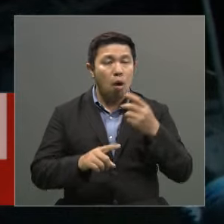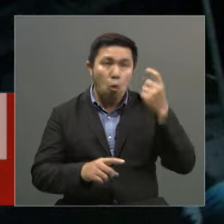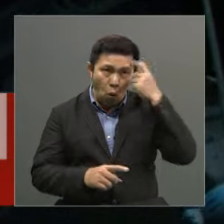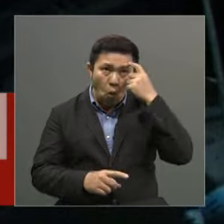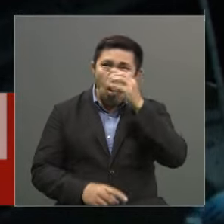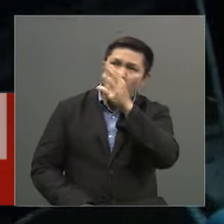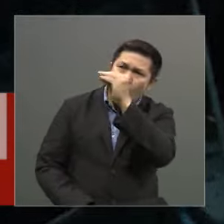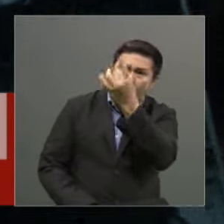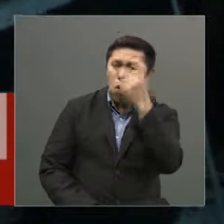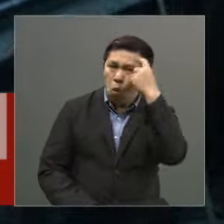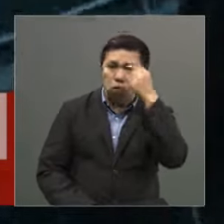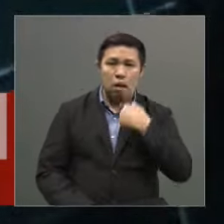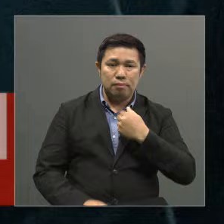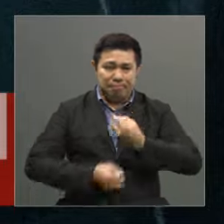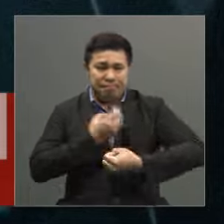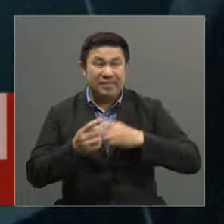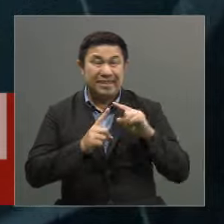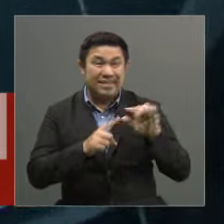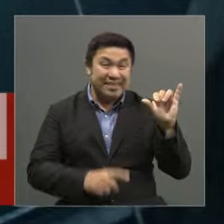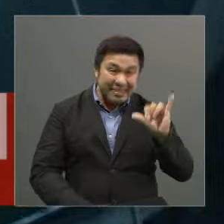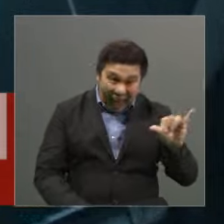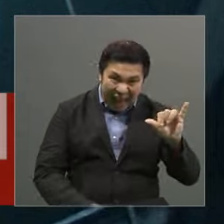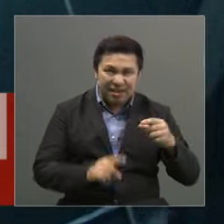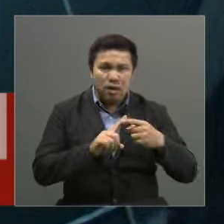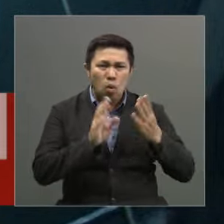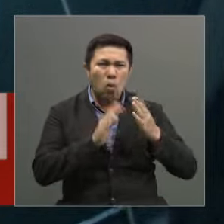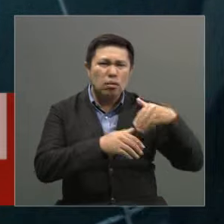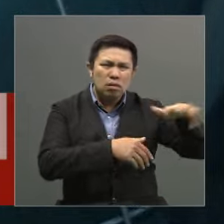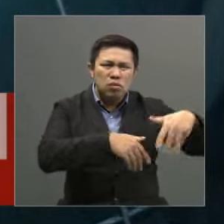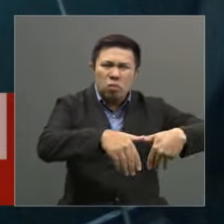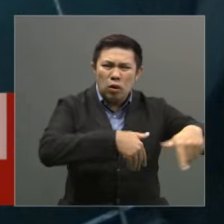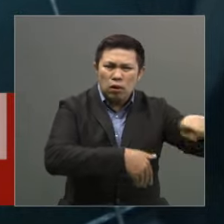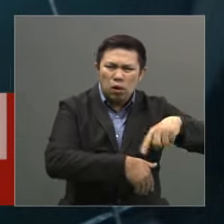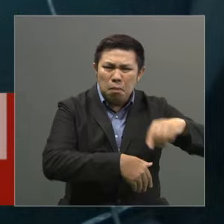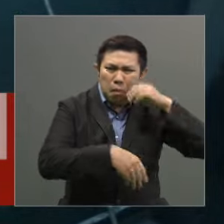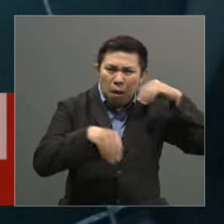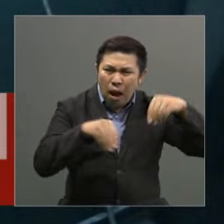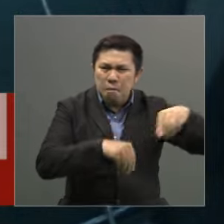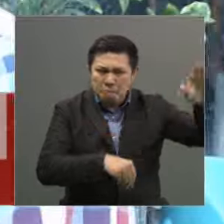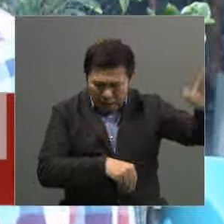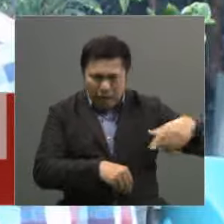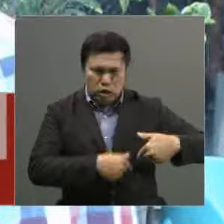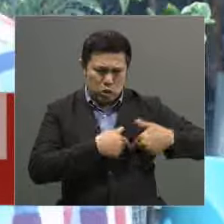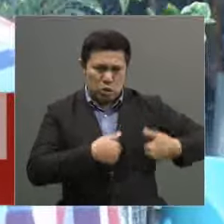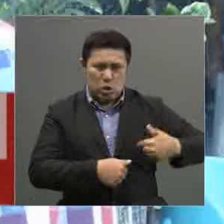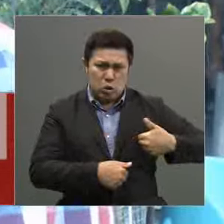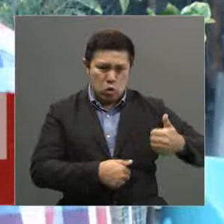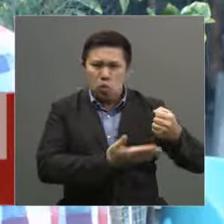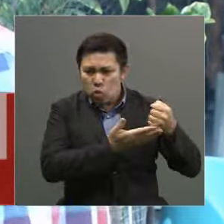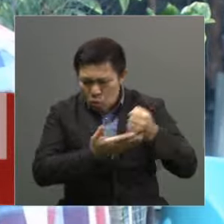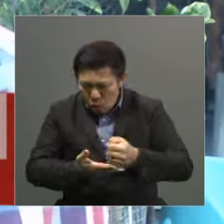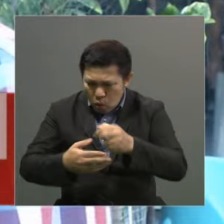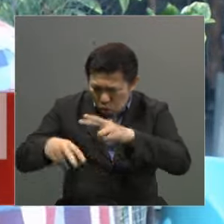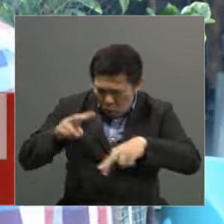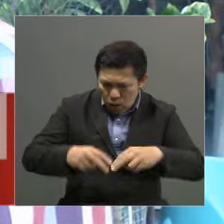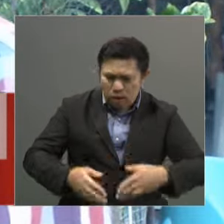างในแต่ละวันเนี่ยก็จะมีญาติบ้างหรือว่าไม่ใช่ญาติอ่ะเป็นชาวบ้านนะในละแวกนั้นเนี่ยเขามีน้ำใจผัดเปลี่ยนกันเข้ามาช่วยดู